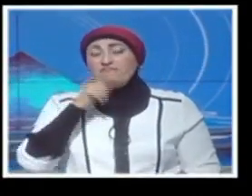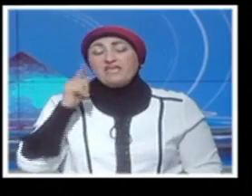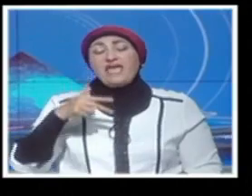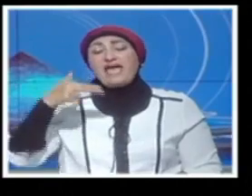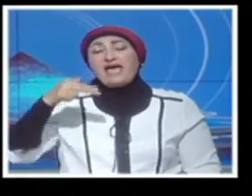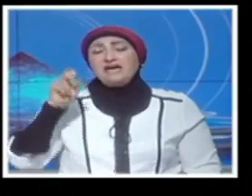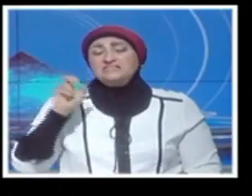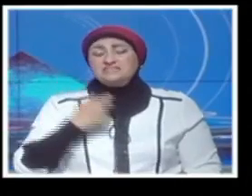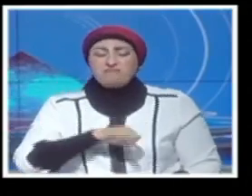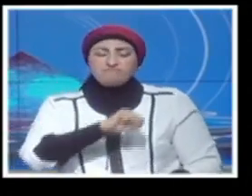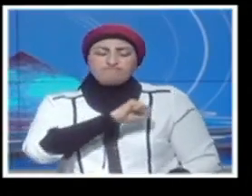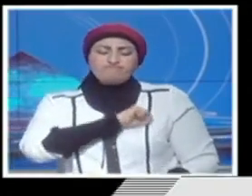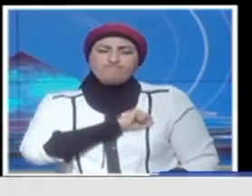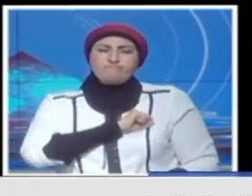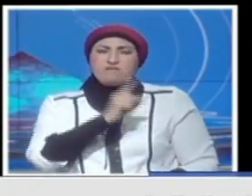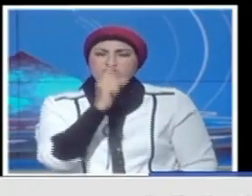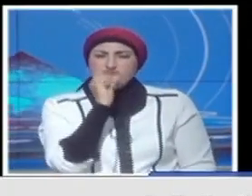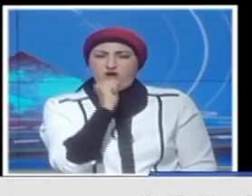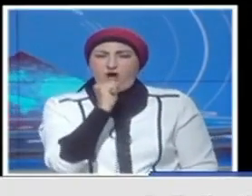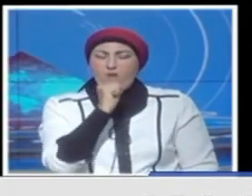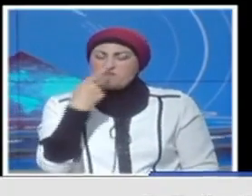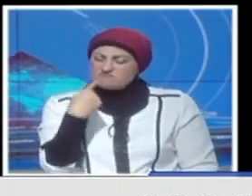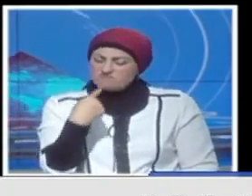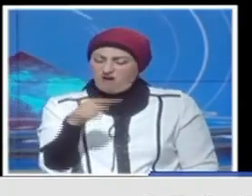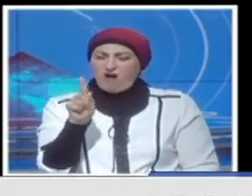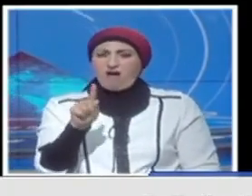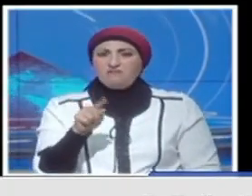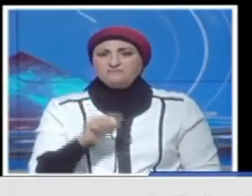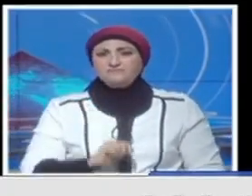غزة بالمأساة الحقيقية.